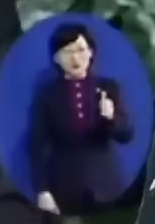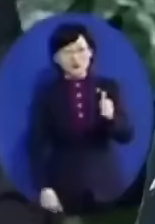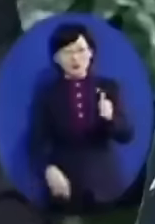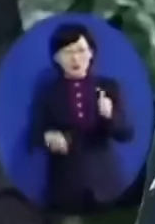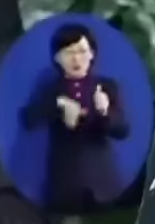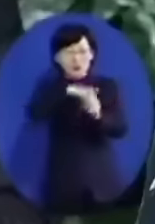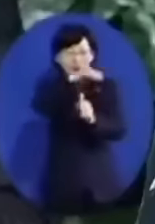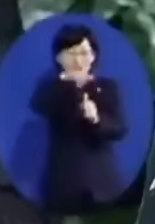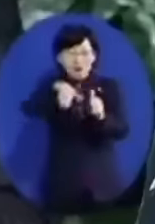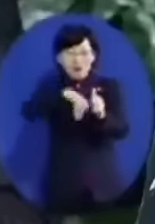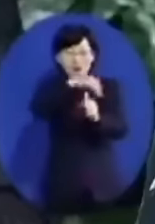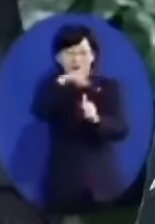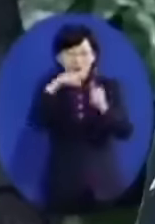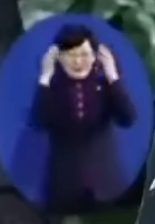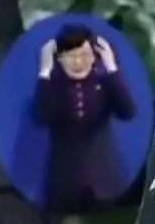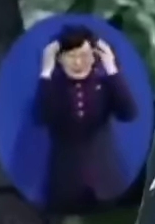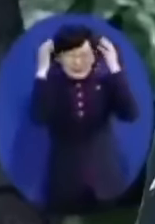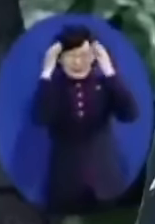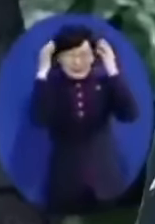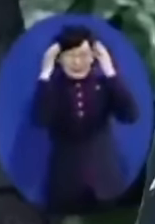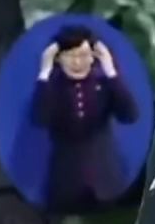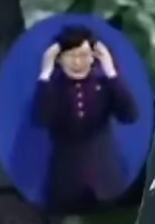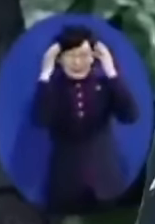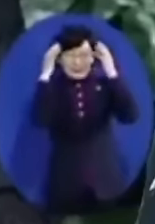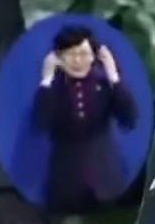환경에 시련을 겪어서